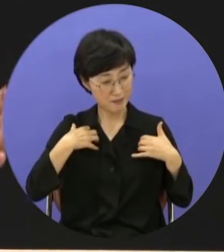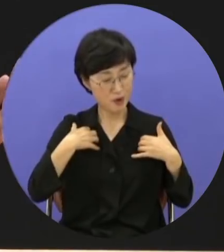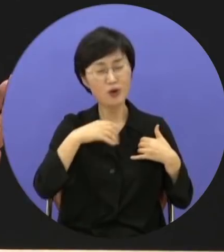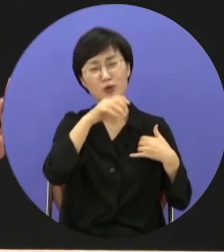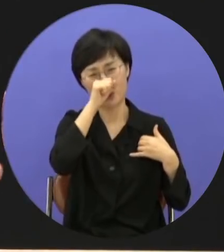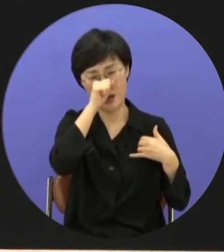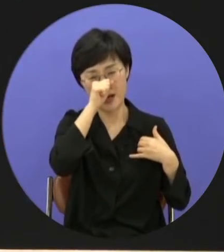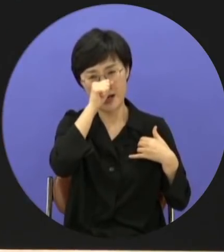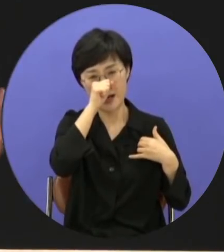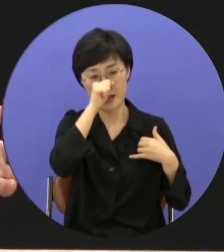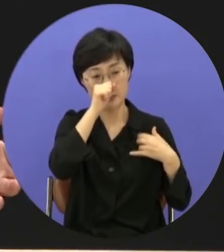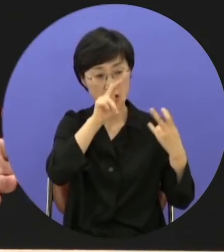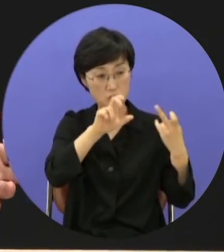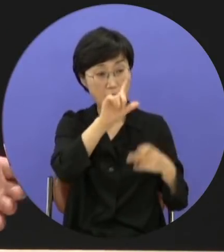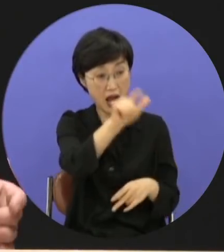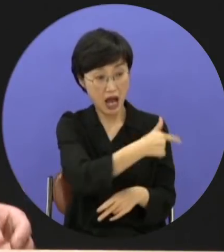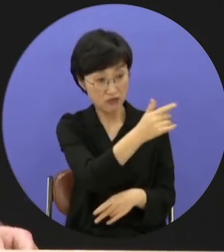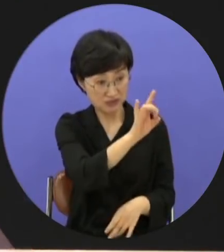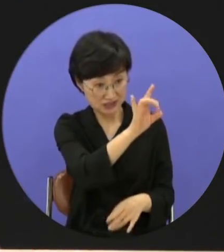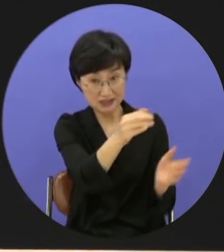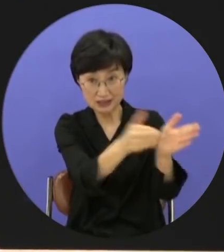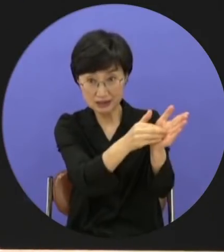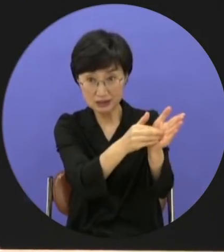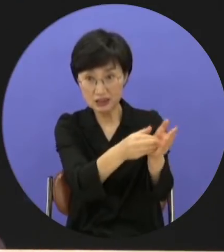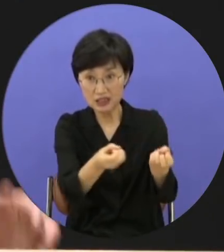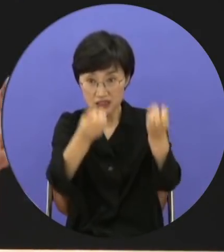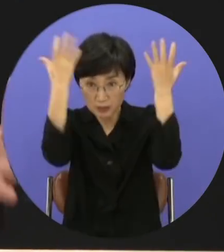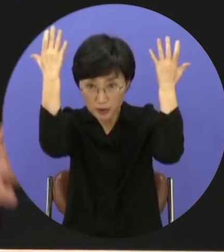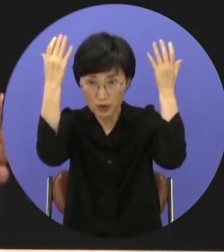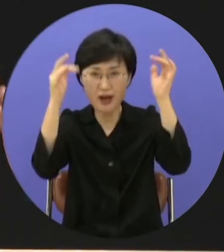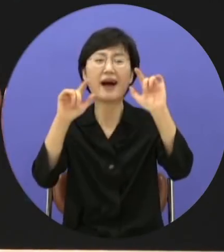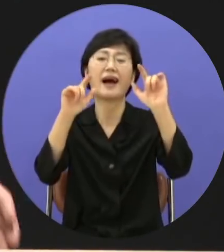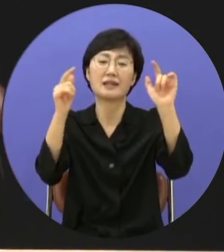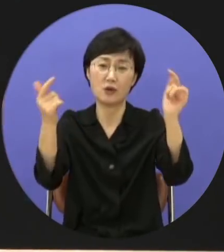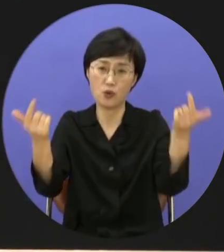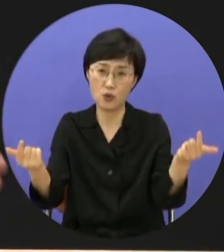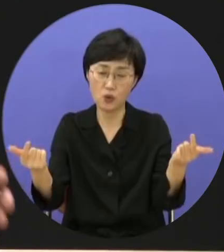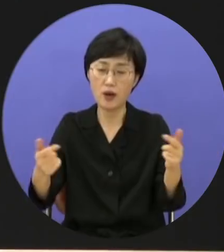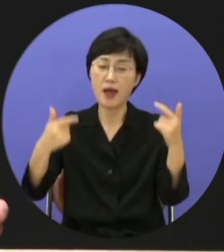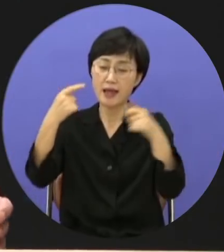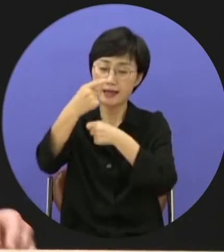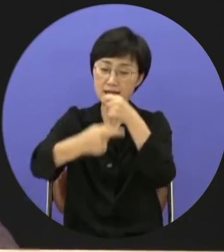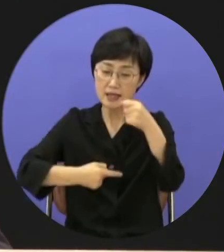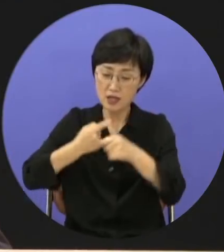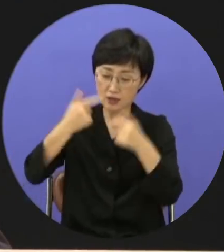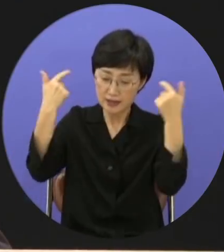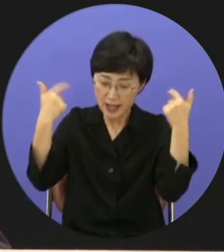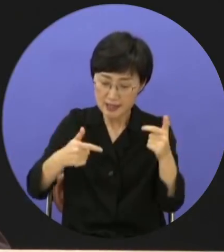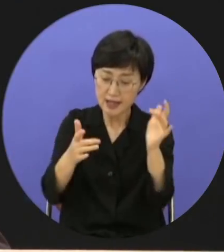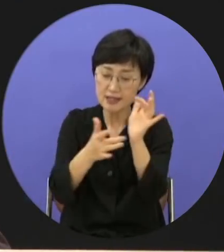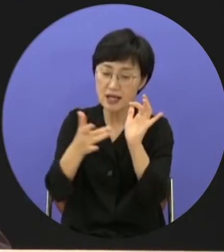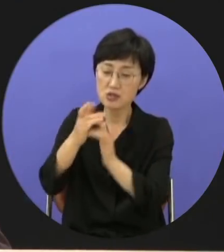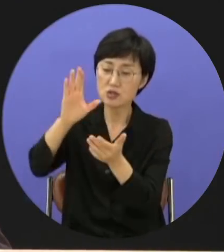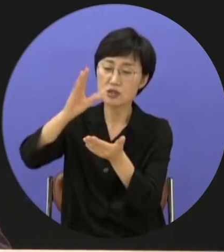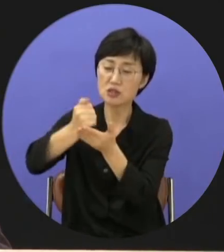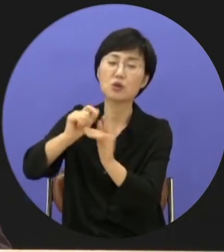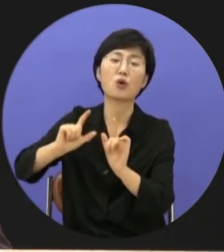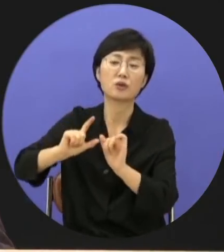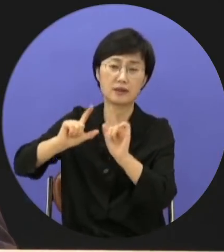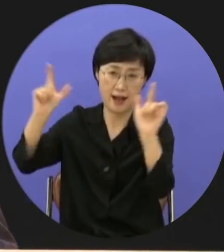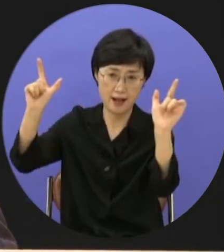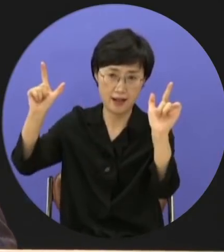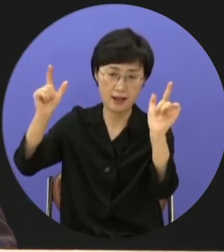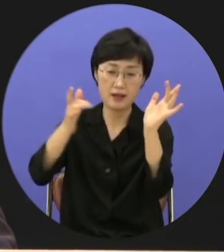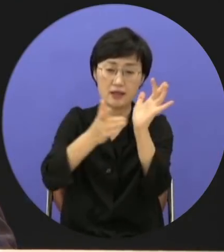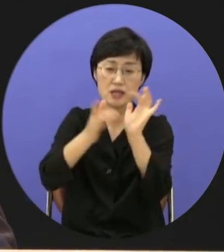rituals. 항상 그리스도의 날이에요. But every day, always, 항상 그리스도의 경배의 날. It is the day of Christ, a day for us to worship and